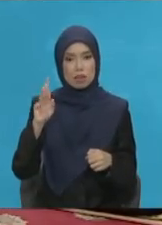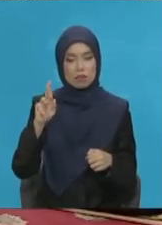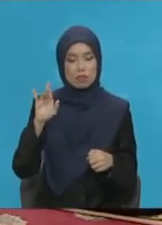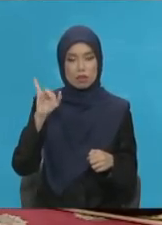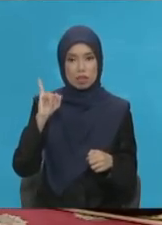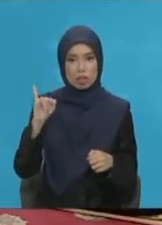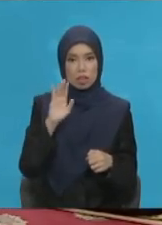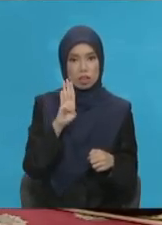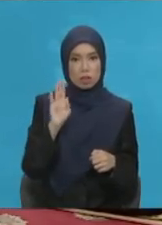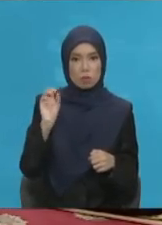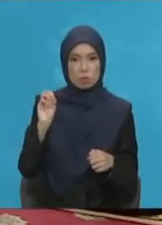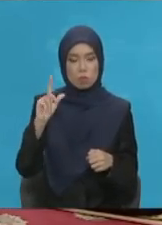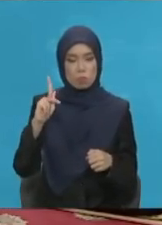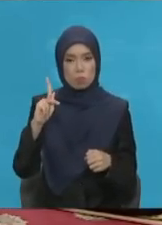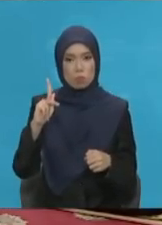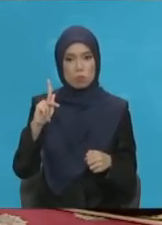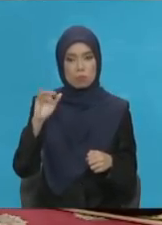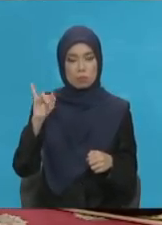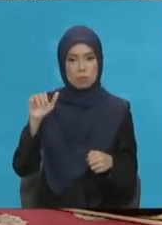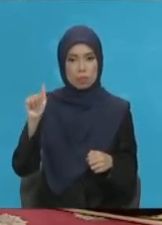muda Haji Jeffry bolkia